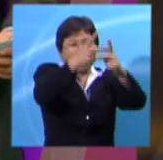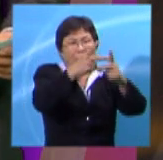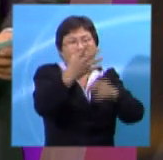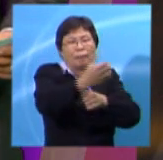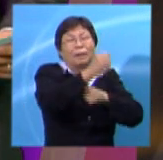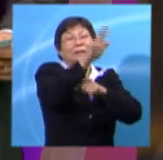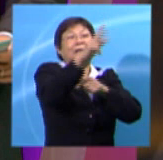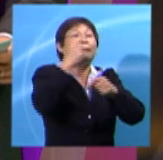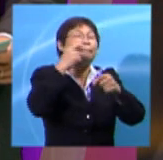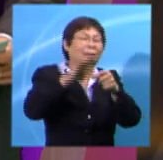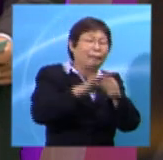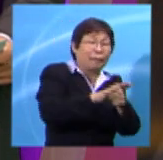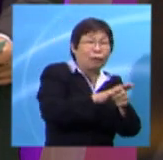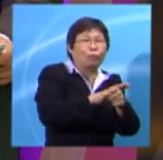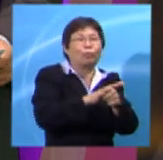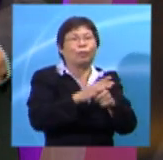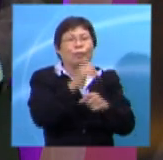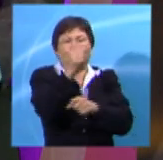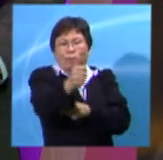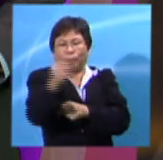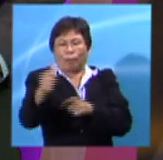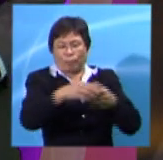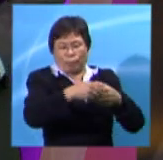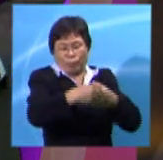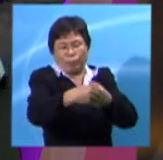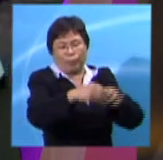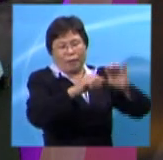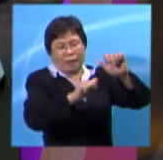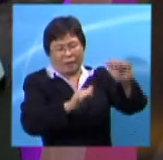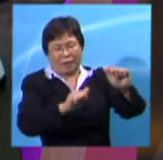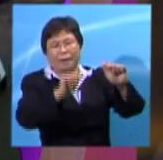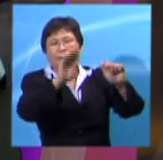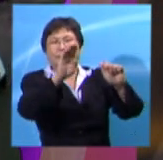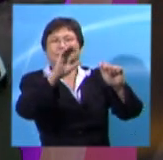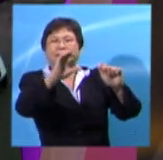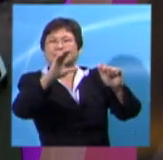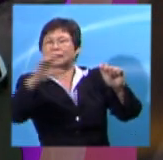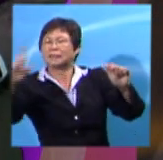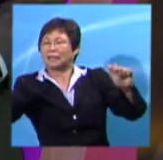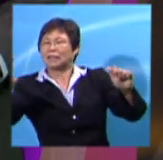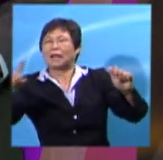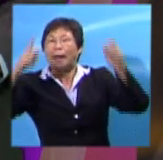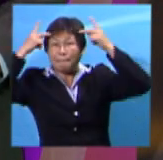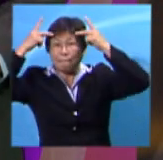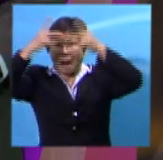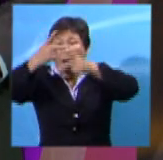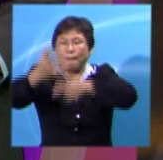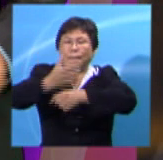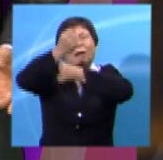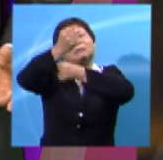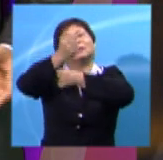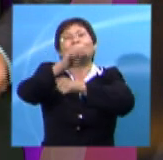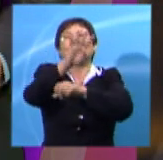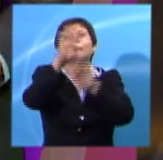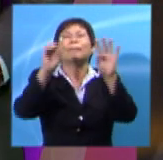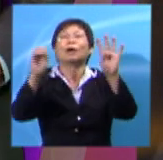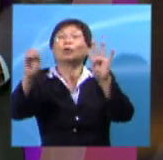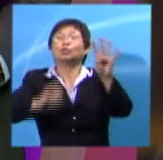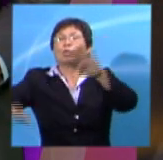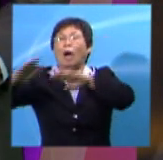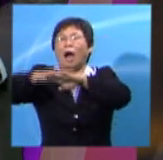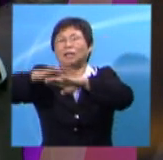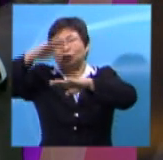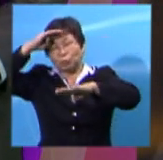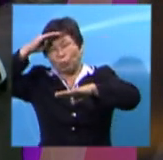meraih tiga mata penuh untuk masing-masing mengetuai kumpulan a c dan d tok gajah mencatat kemenangan selesa 4-0 ke atas